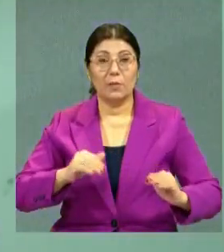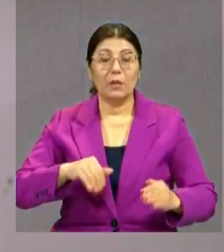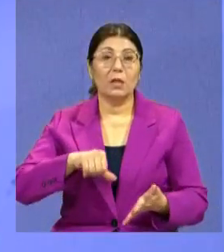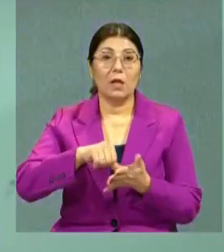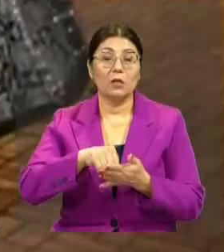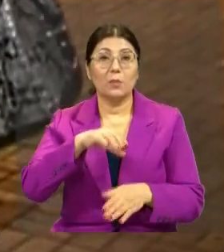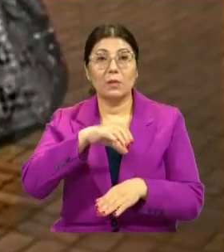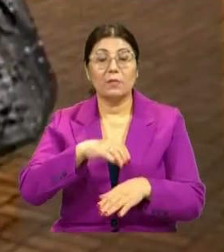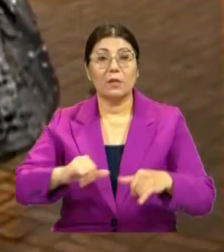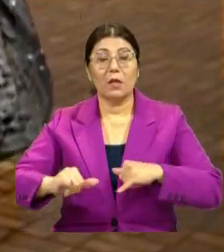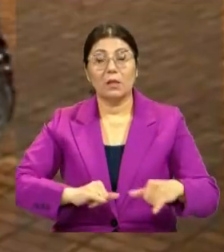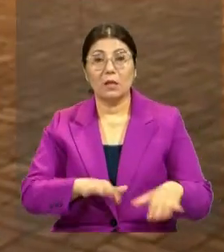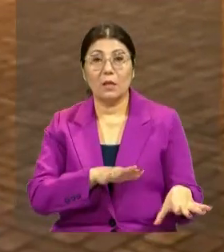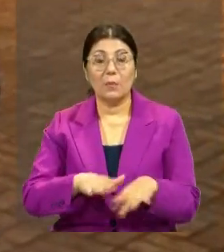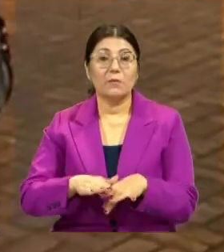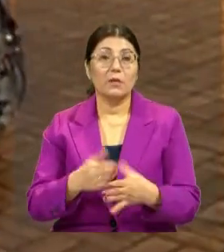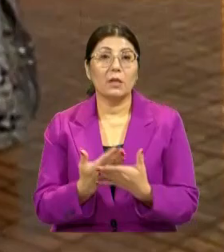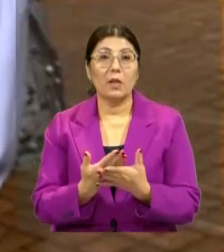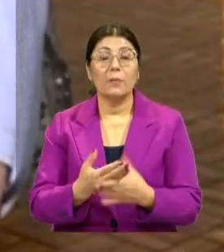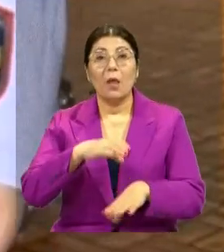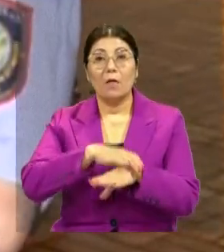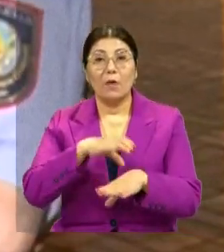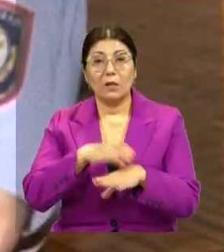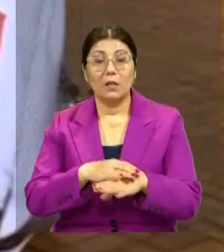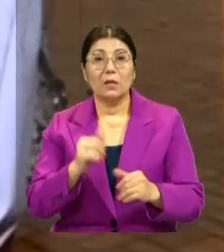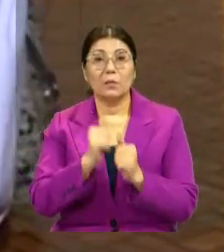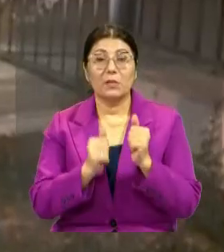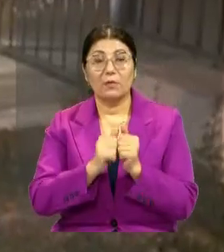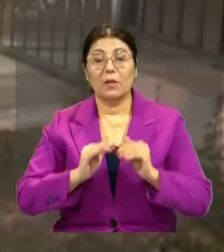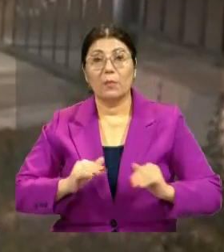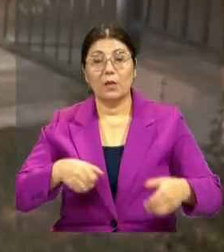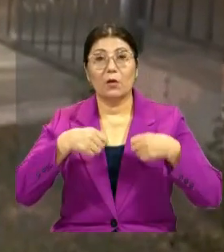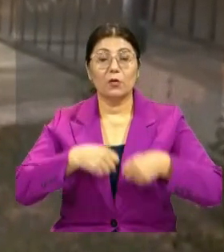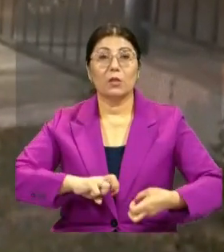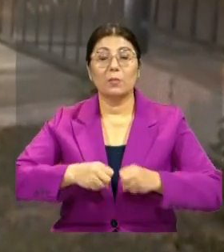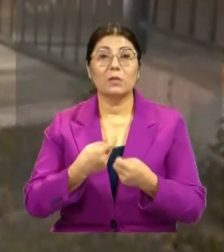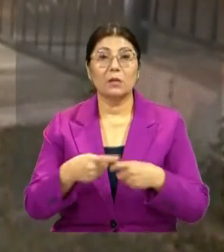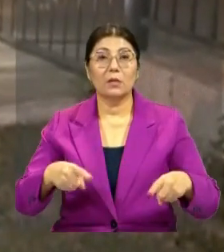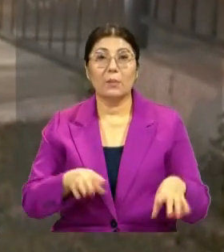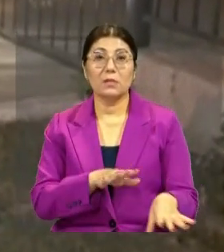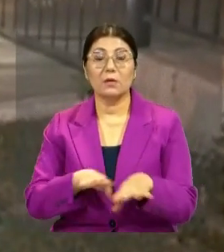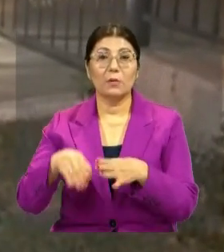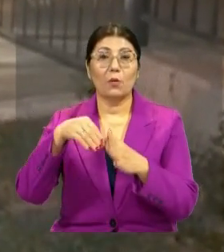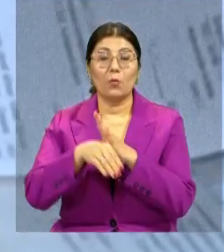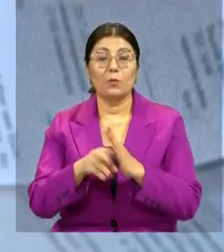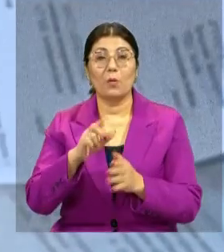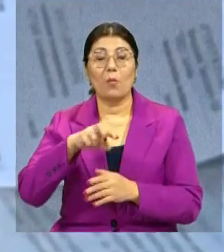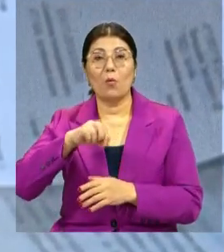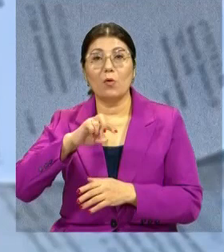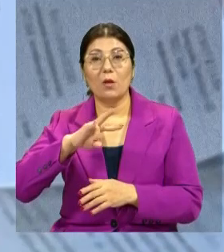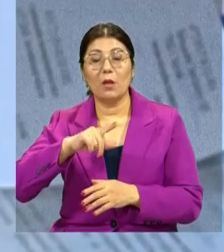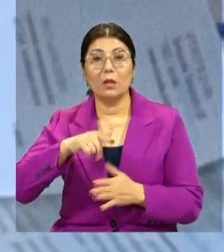санының өсуі байқалады. Қорқыту, ақша жинау фактілері және баланың құқықтарын бұзатын басқа да әрекеттер. Оның ішінде буллинг